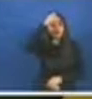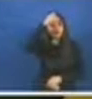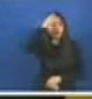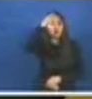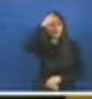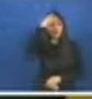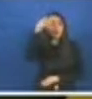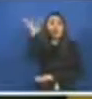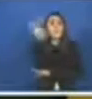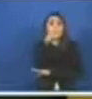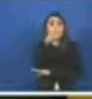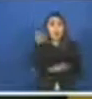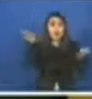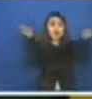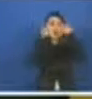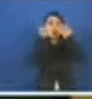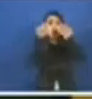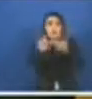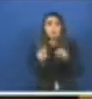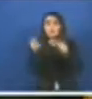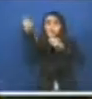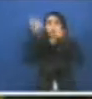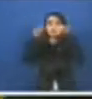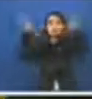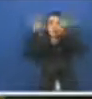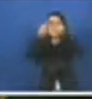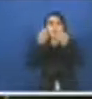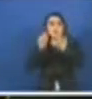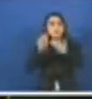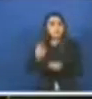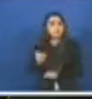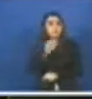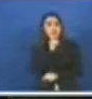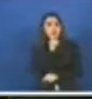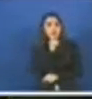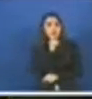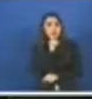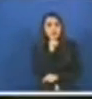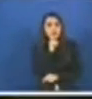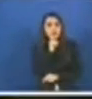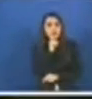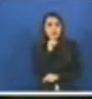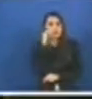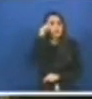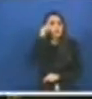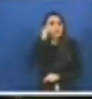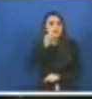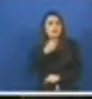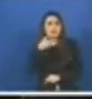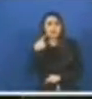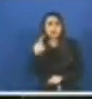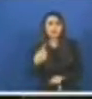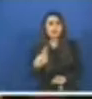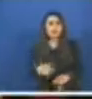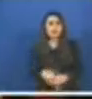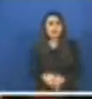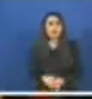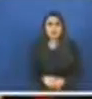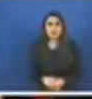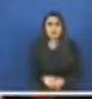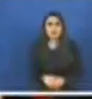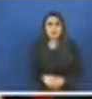Türk bayrağına eş tutularak asılması skandaldır, aymazlıktır, rezalettir.